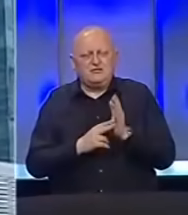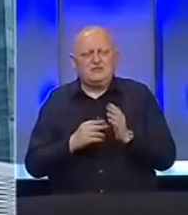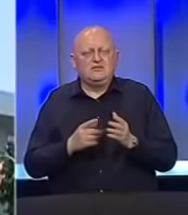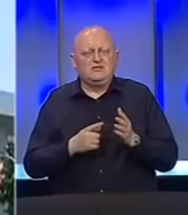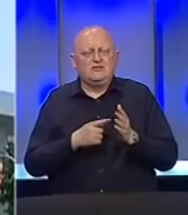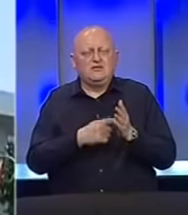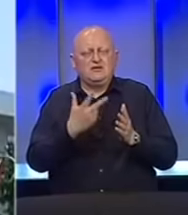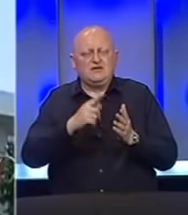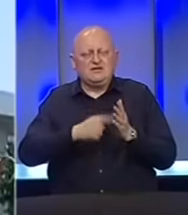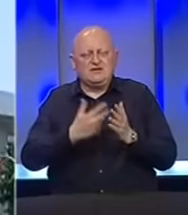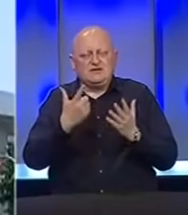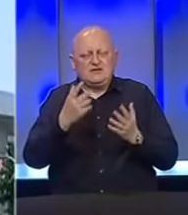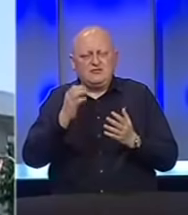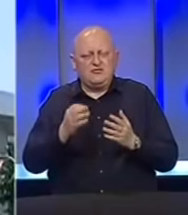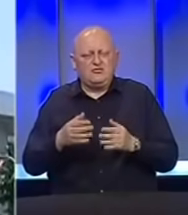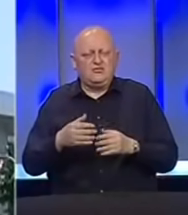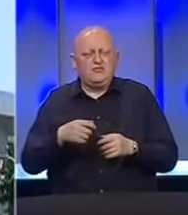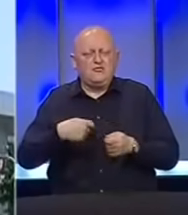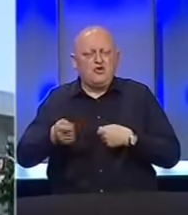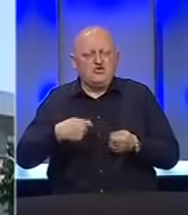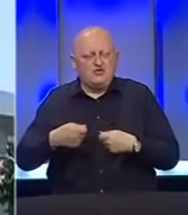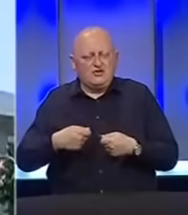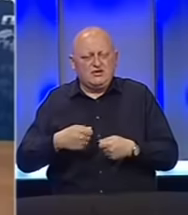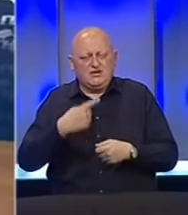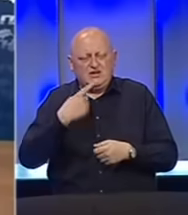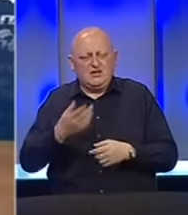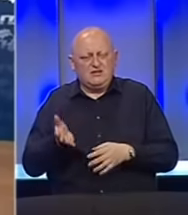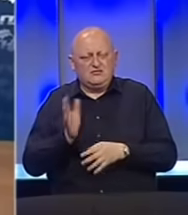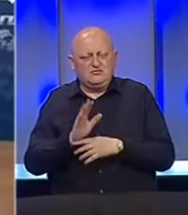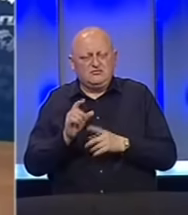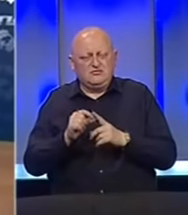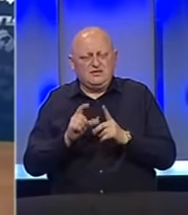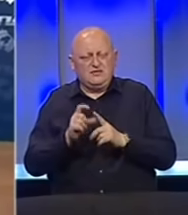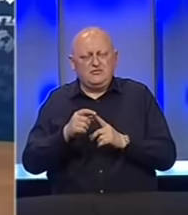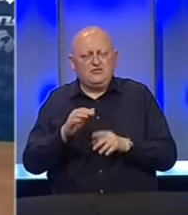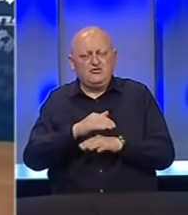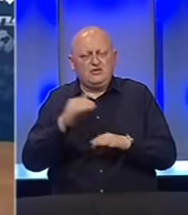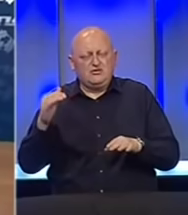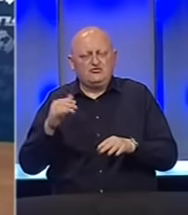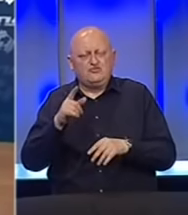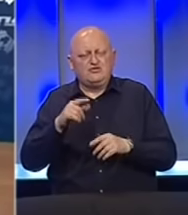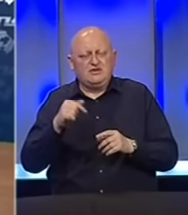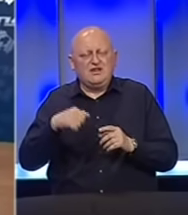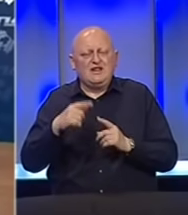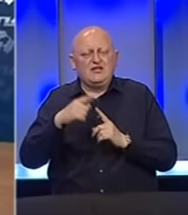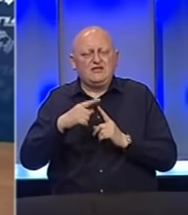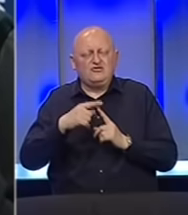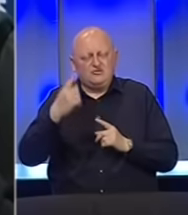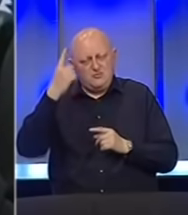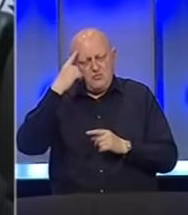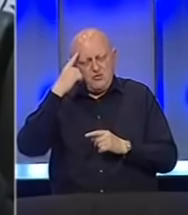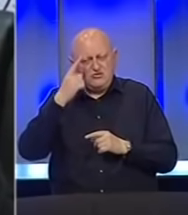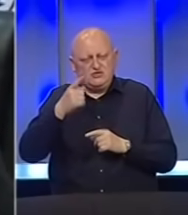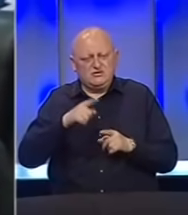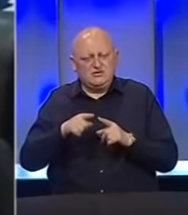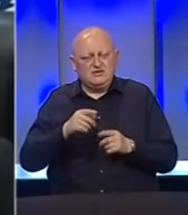predstavlja 3,7% bruto domaćeg proizvoda, rekao je poslanik PDP-a u Narodnoj skupštini Jelena Trivić, podsjećajući da